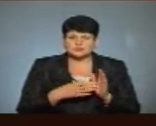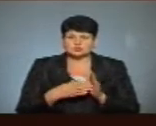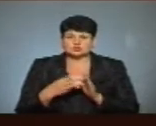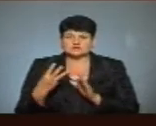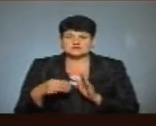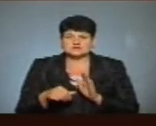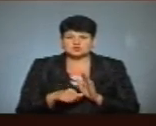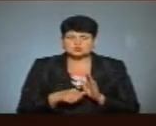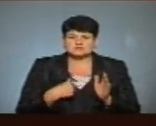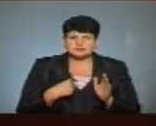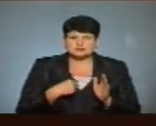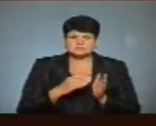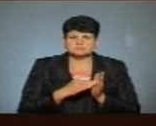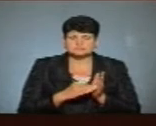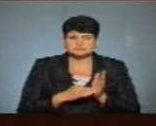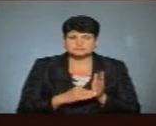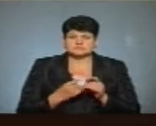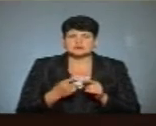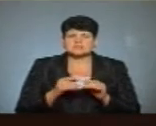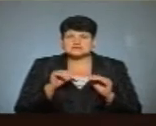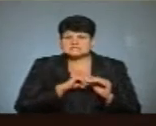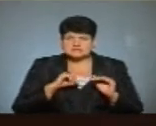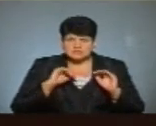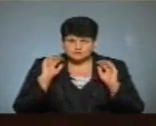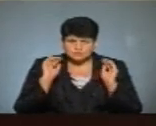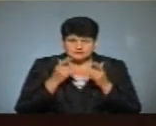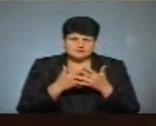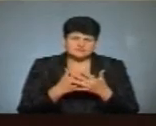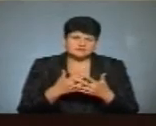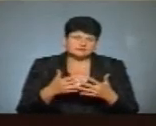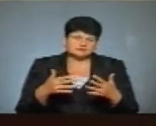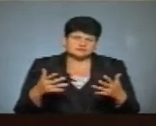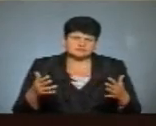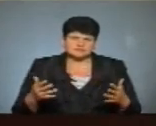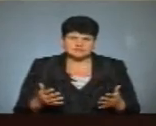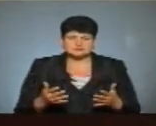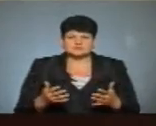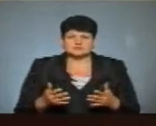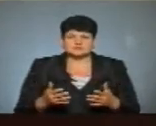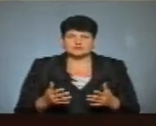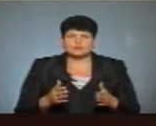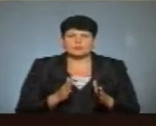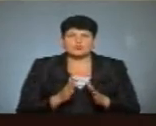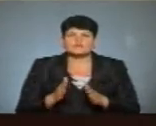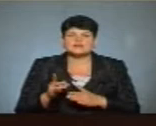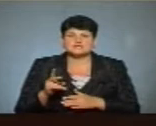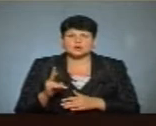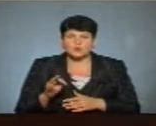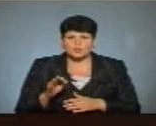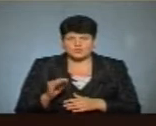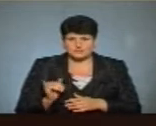по 36 нам регулюються самоізоляція і інші такі поведінкові. Тому